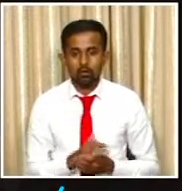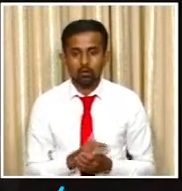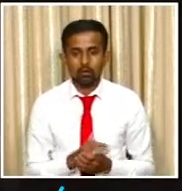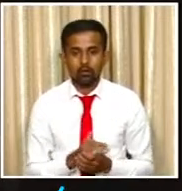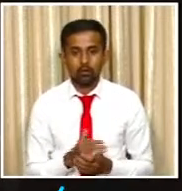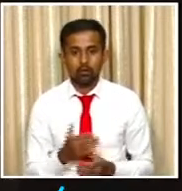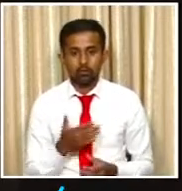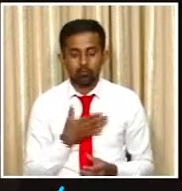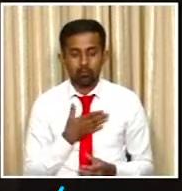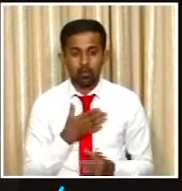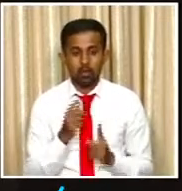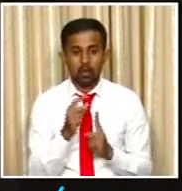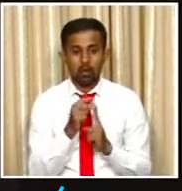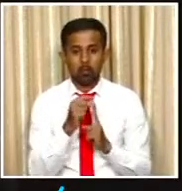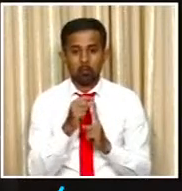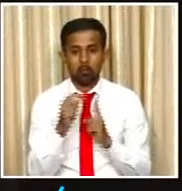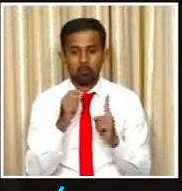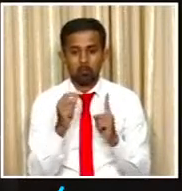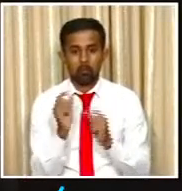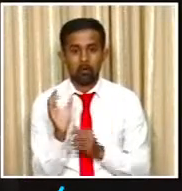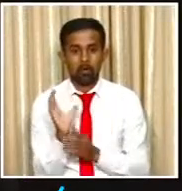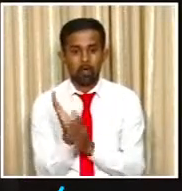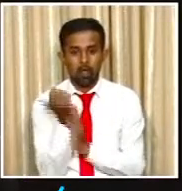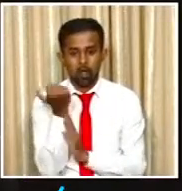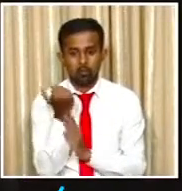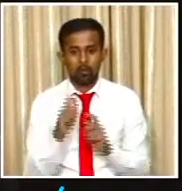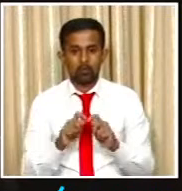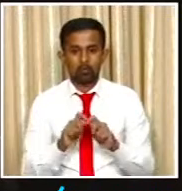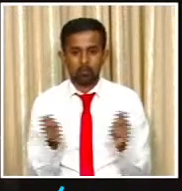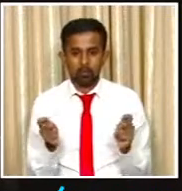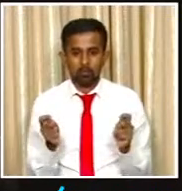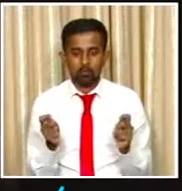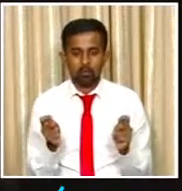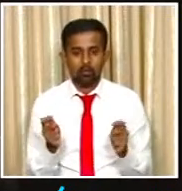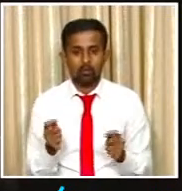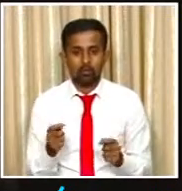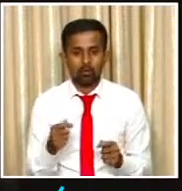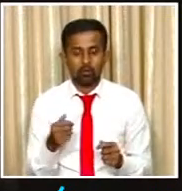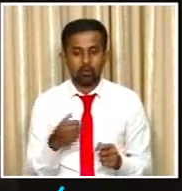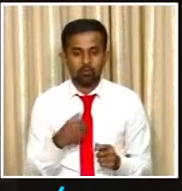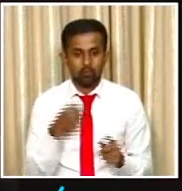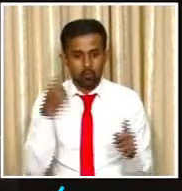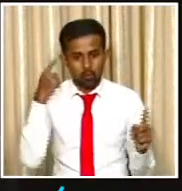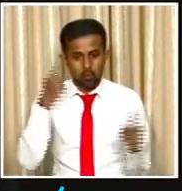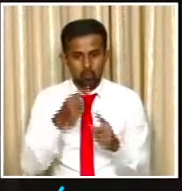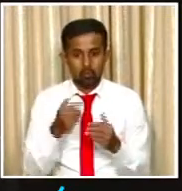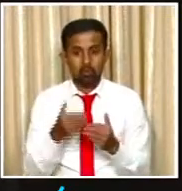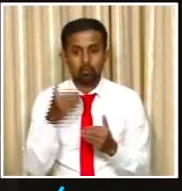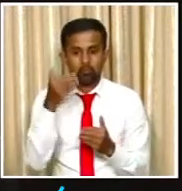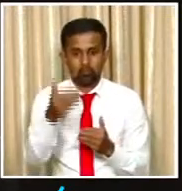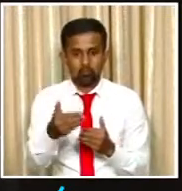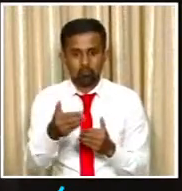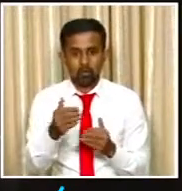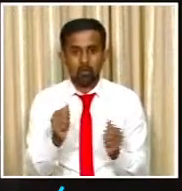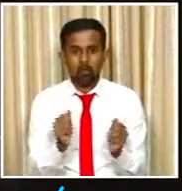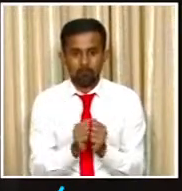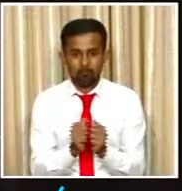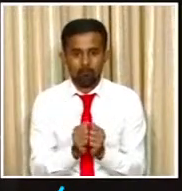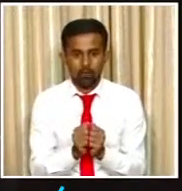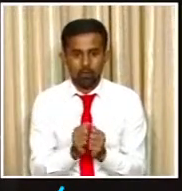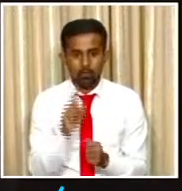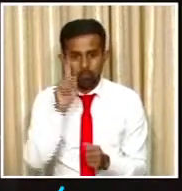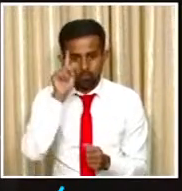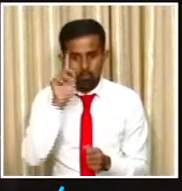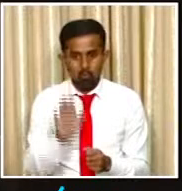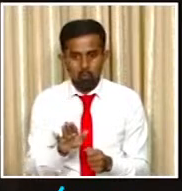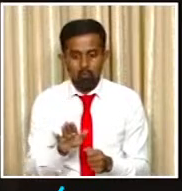ප්‍රිවිලේජ් එකකට මගේ මන්ත්‍රී ප්‍රිවිලේජස් කඩවීමක් සහ මම මේක ගැන ඉදිරියට කටයුතු කරන්න